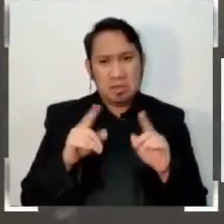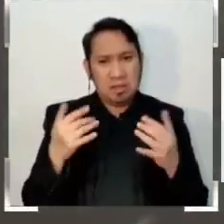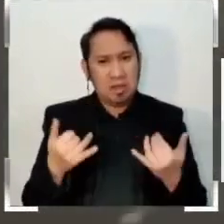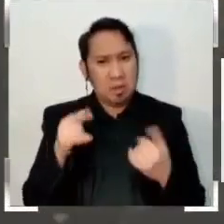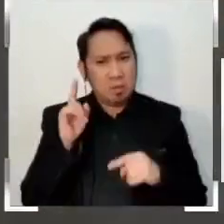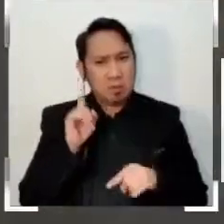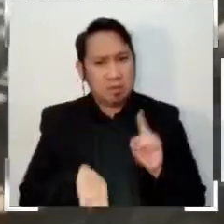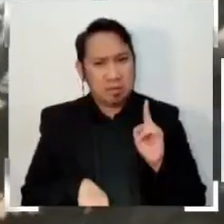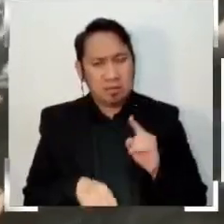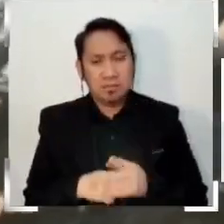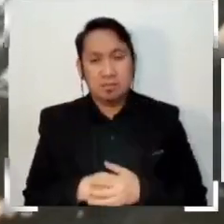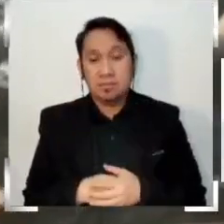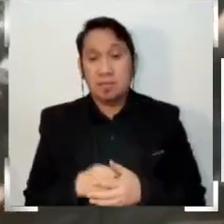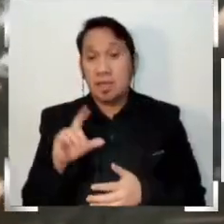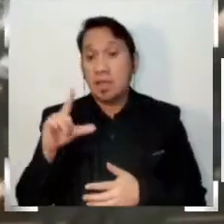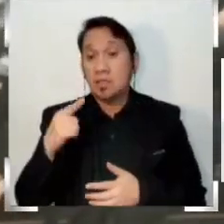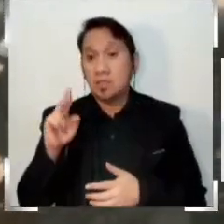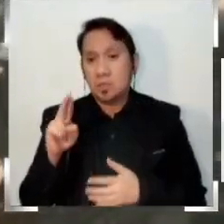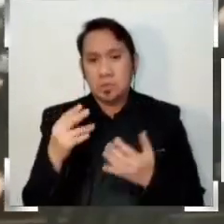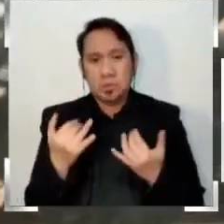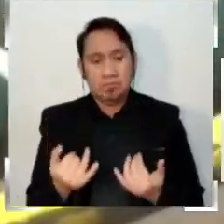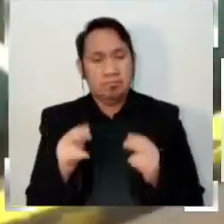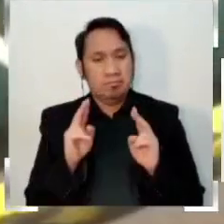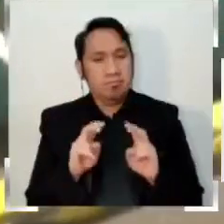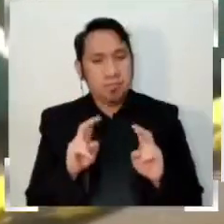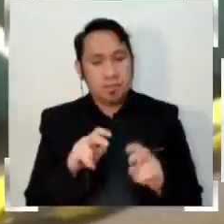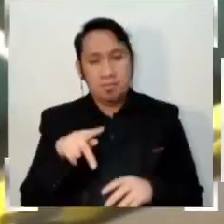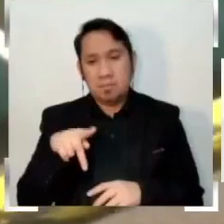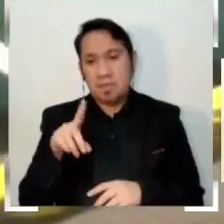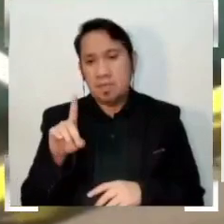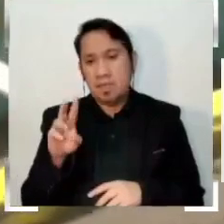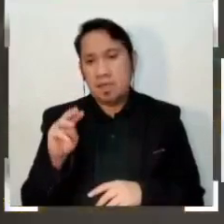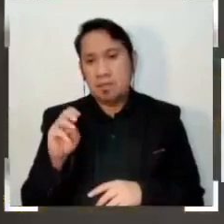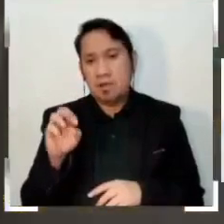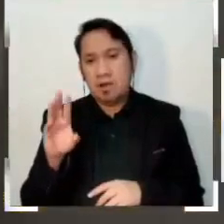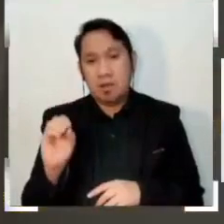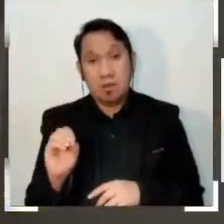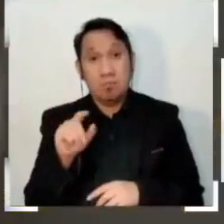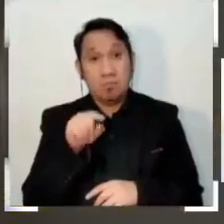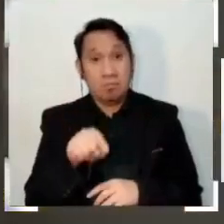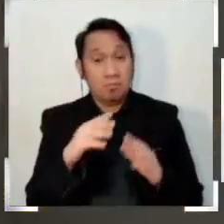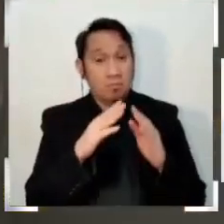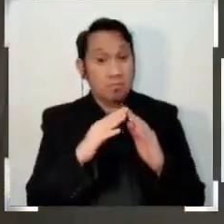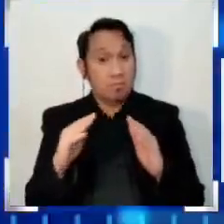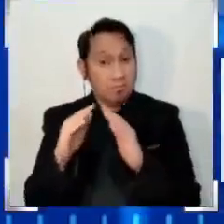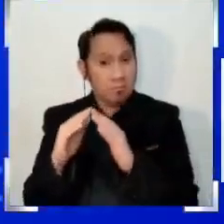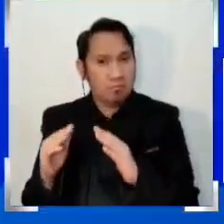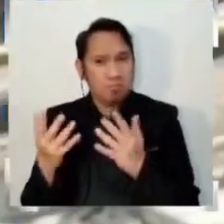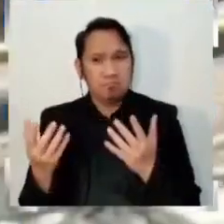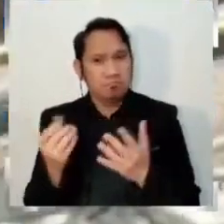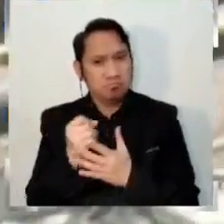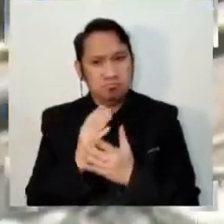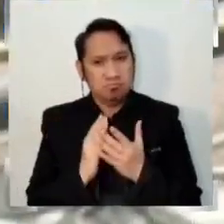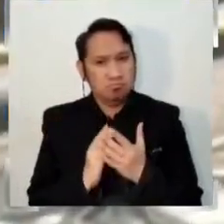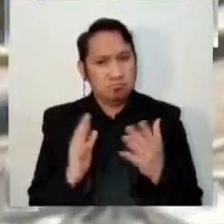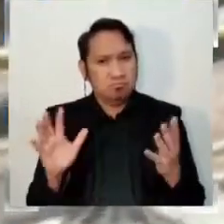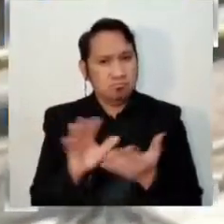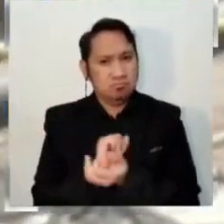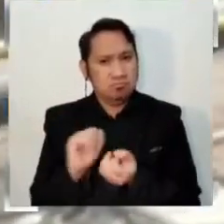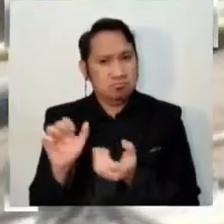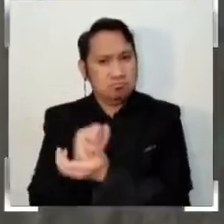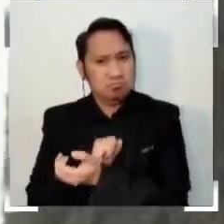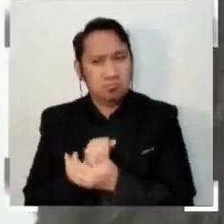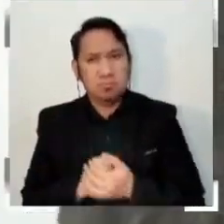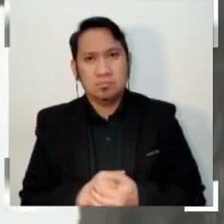ang lokal na pamahalaan. Ayon sa PDRMO ng Cagayan, ilang bahay sa Santa Ana at Gonzaga ang nasira dahil sa bagyong Betty. A total of